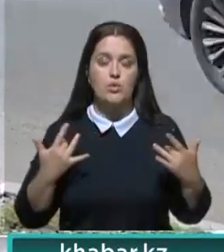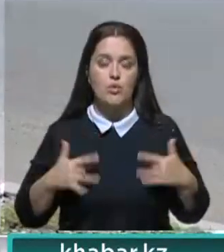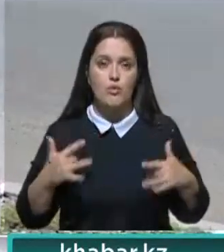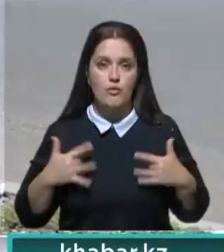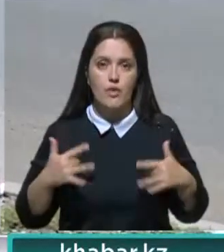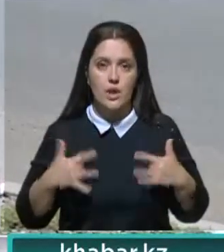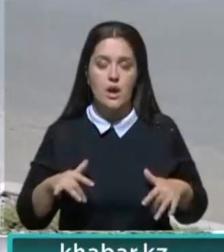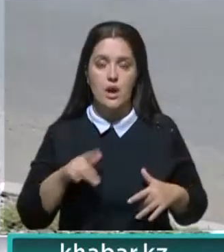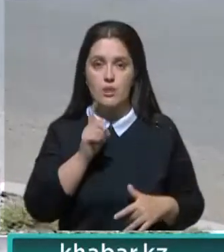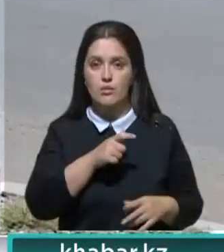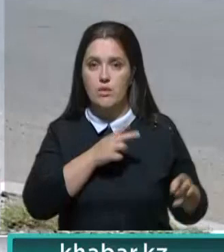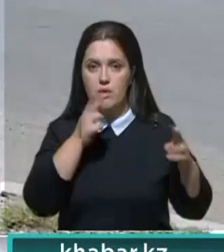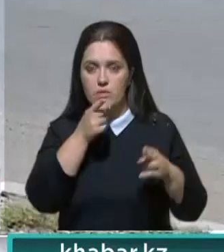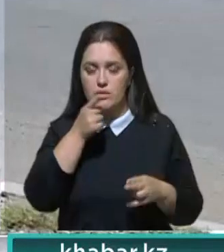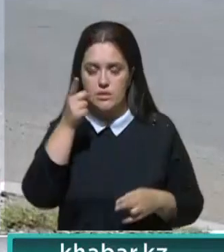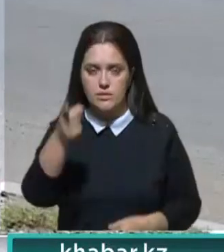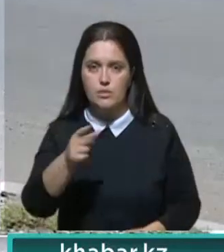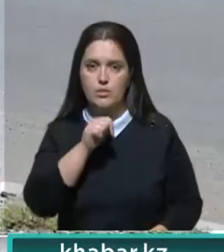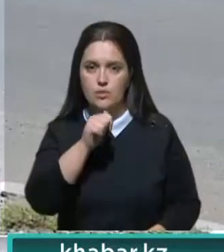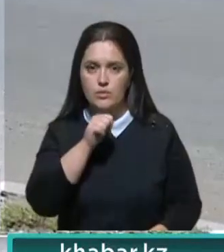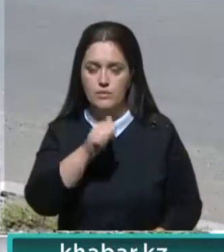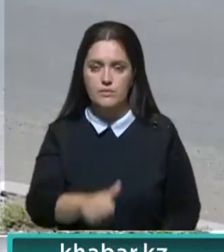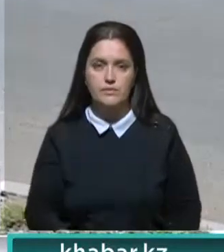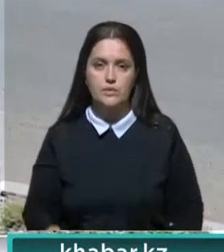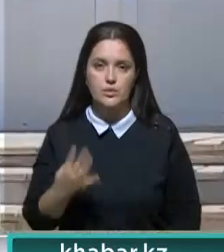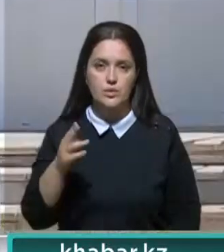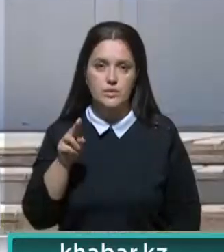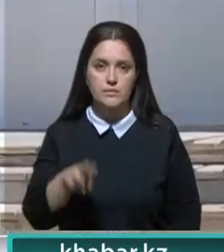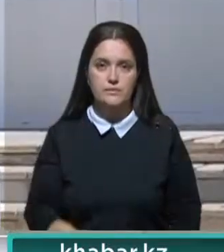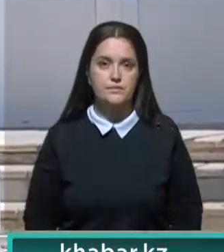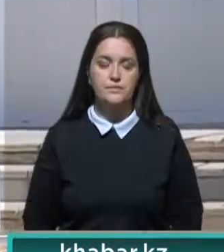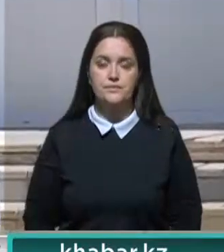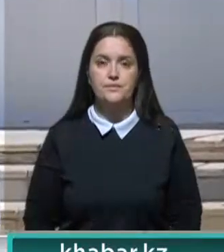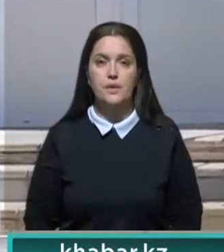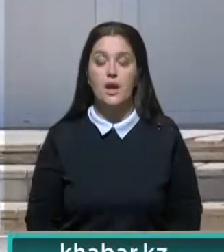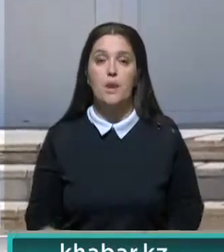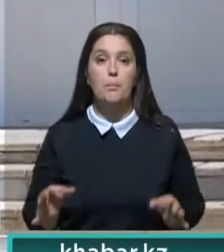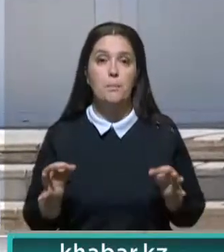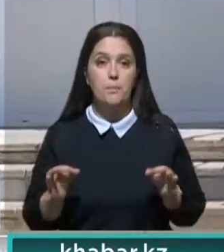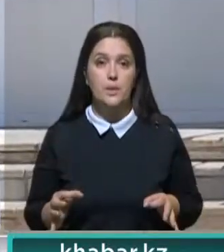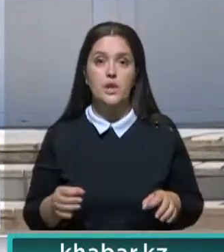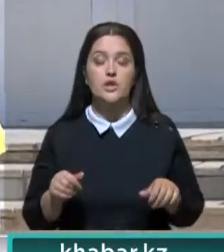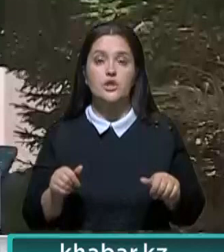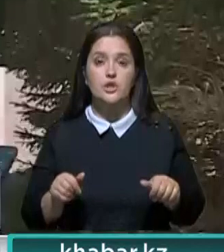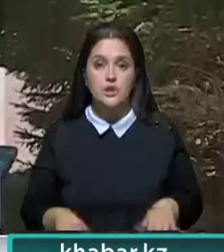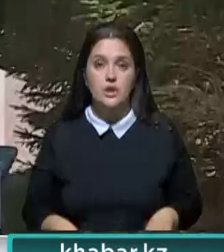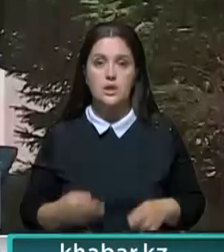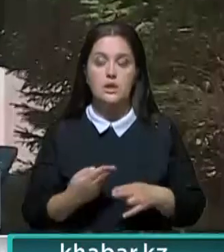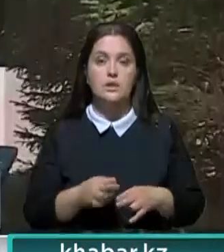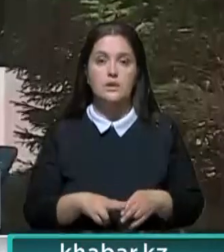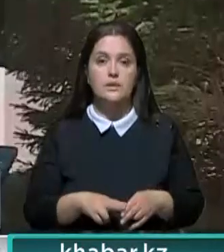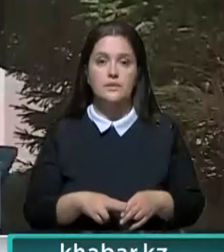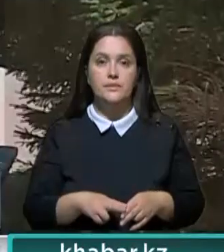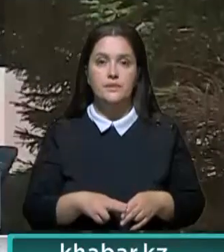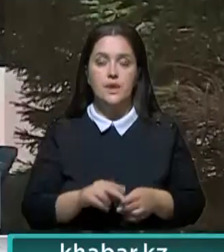а пациентам придется ехать за помощью в Кустанай и это 40 километров самым правильным решением проблемы и власти Рудного и руководства